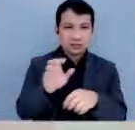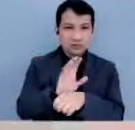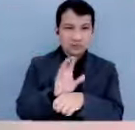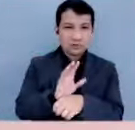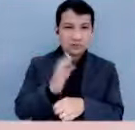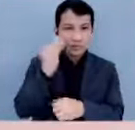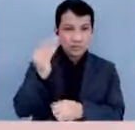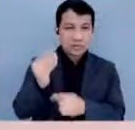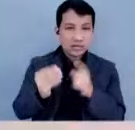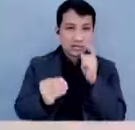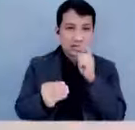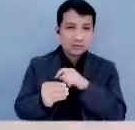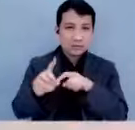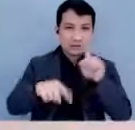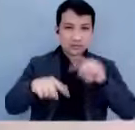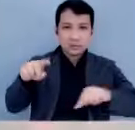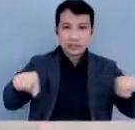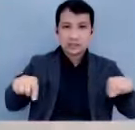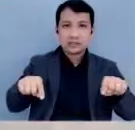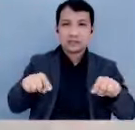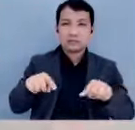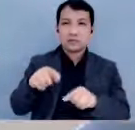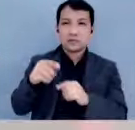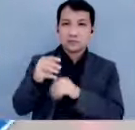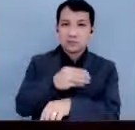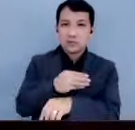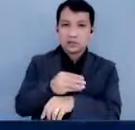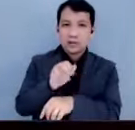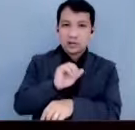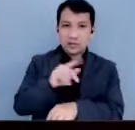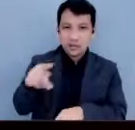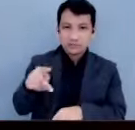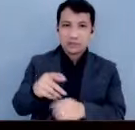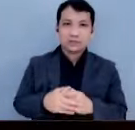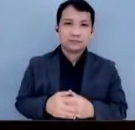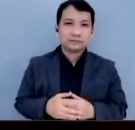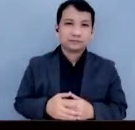Bini sa iba't ibang streaming platforms.